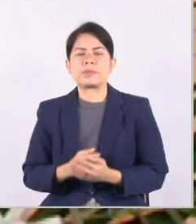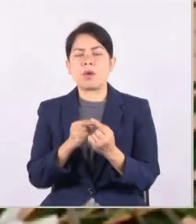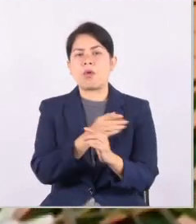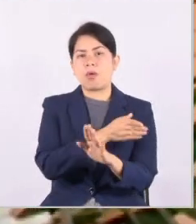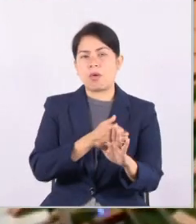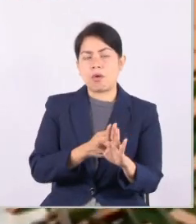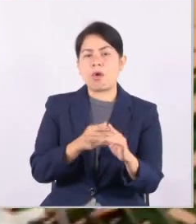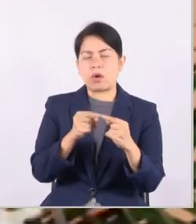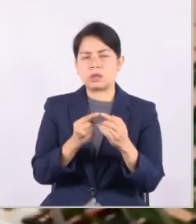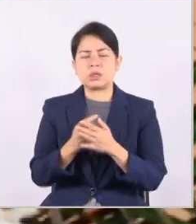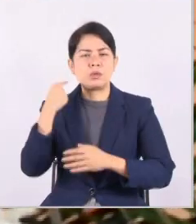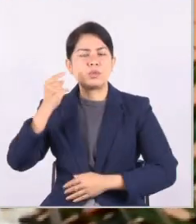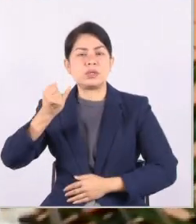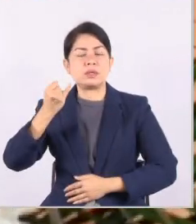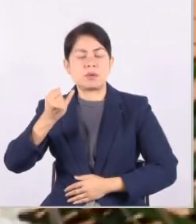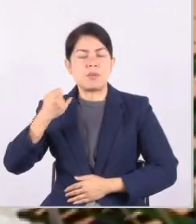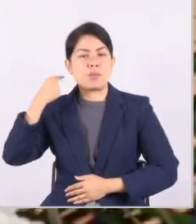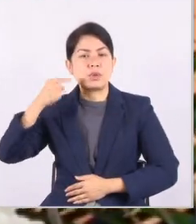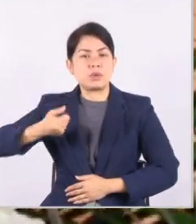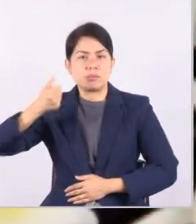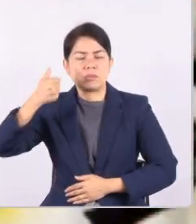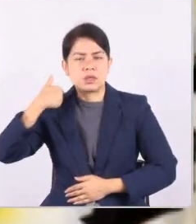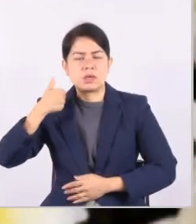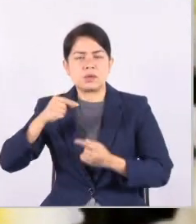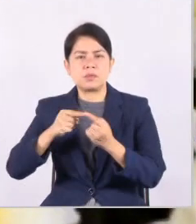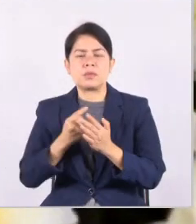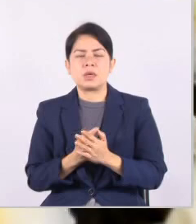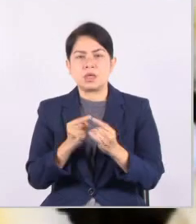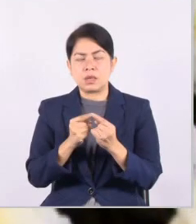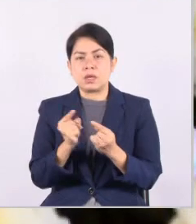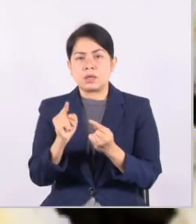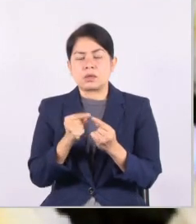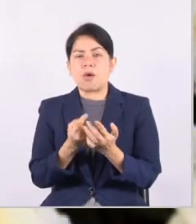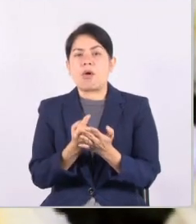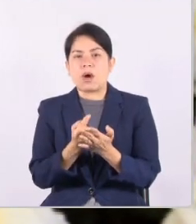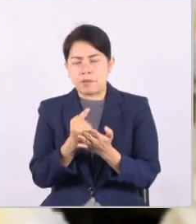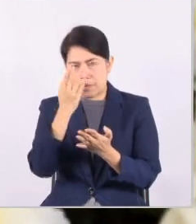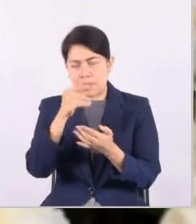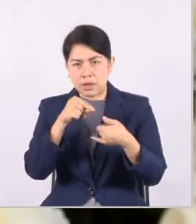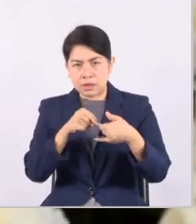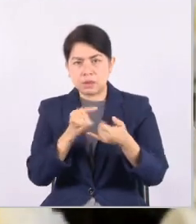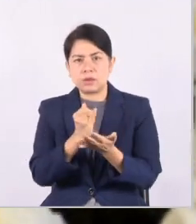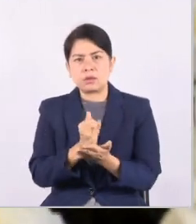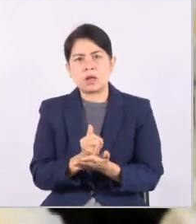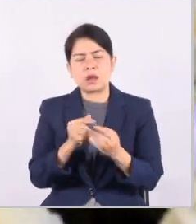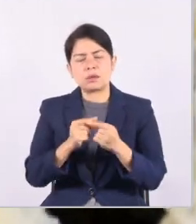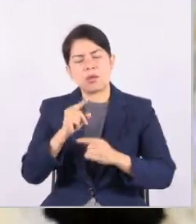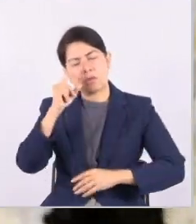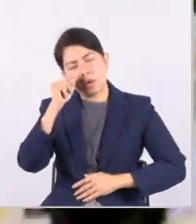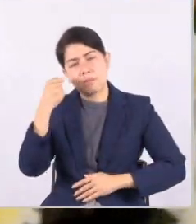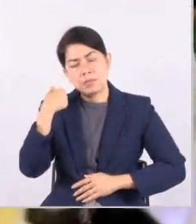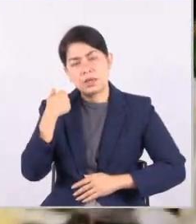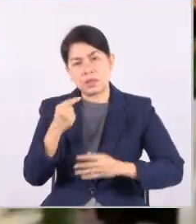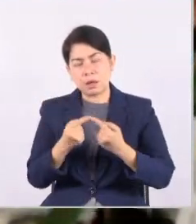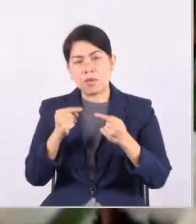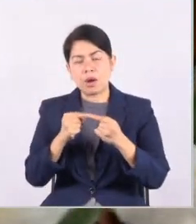วันเพิ่งออกจากโรงพยาบาลมาพักฟื้นที่บ้านพี่สาวเนี่ยจะนอนตลอดเพราะว่าเหนื่อยนะคะแต่พี่สาวเนี่ยลุก